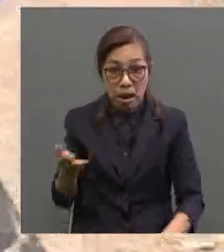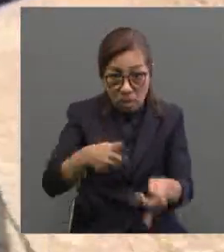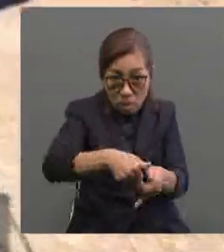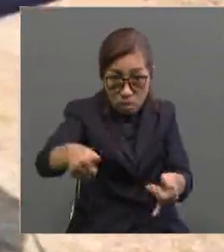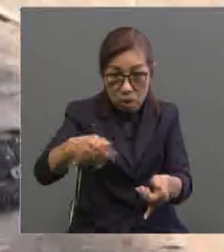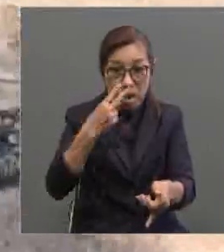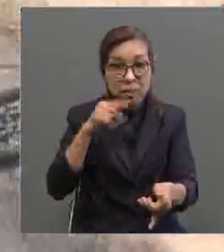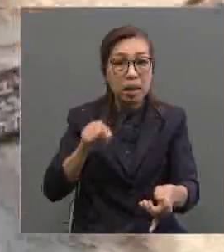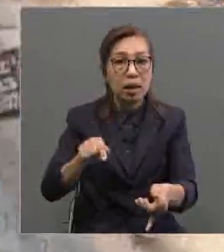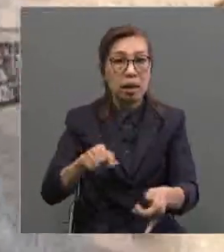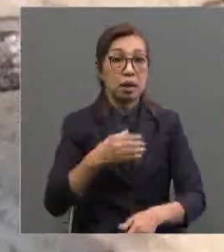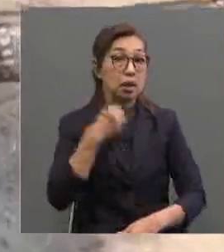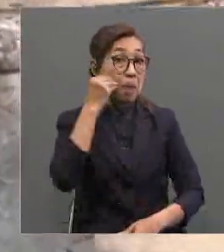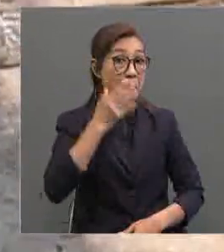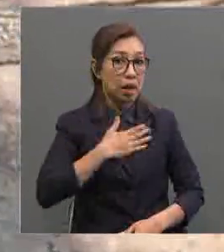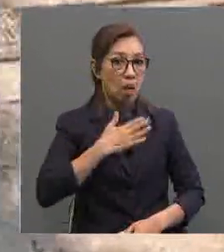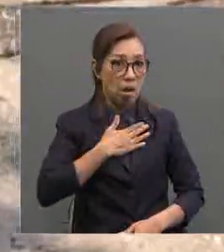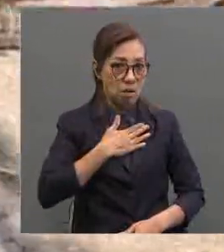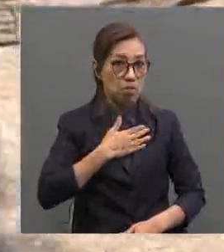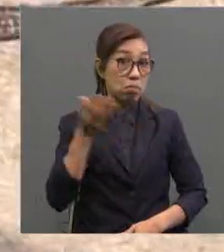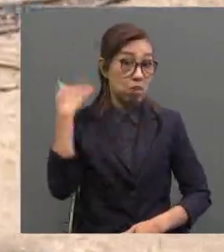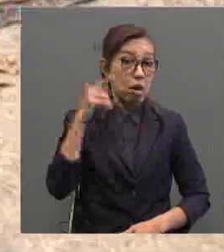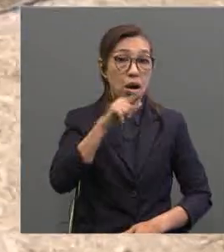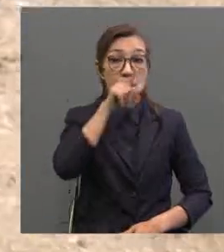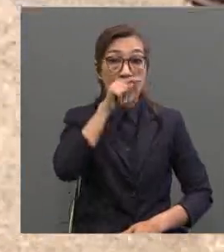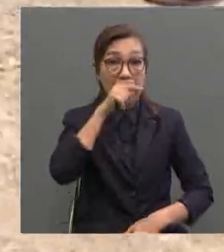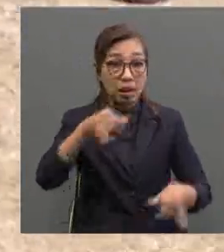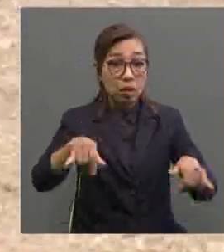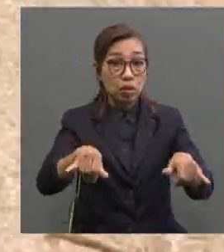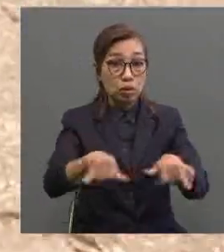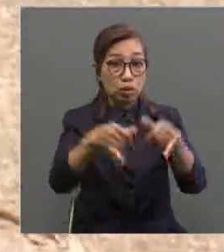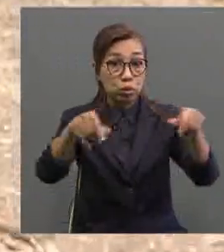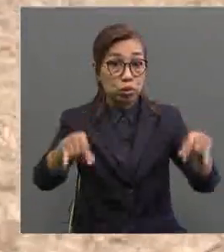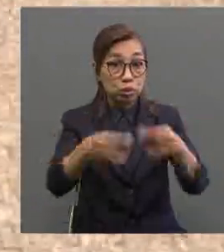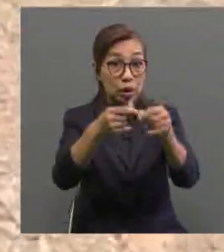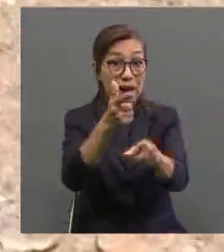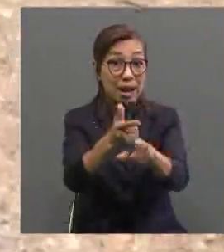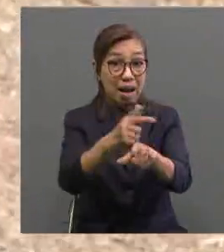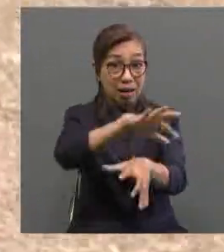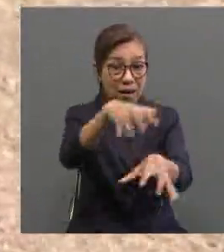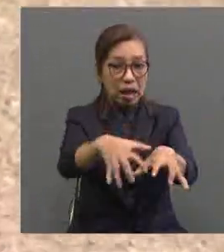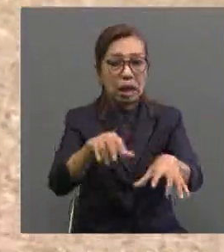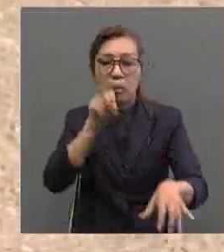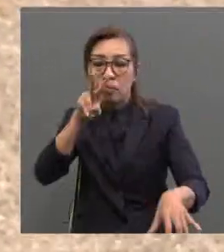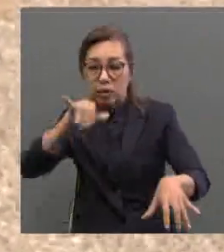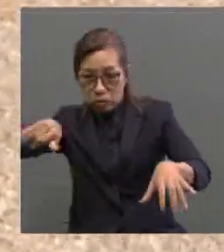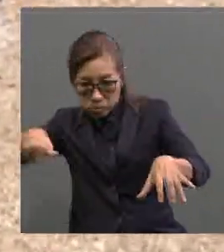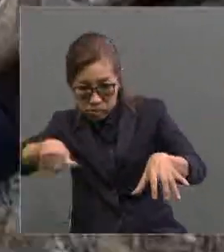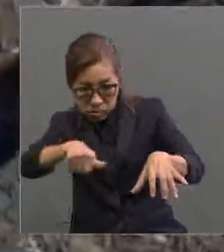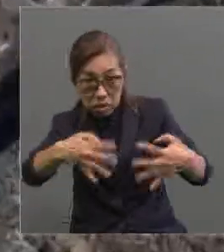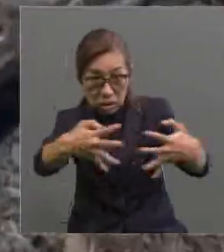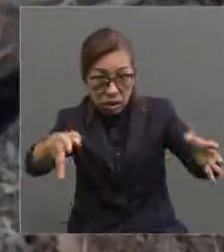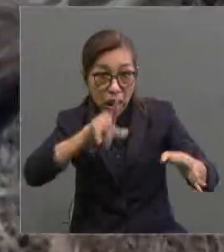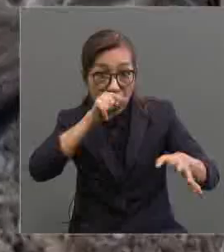ที่บ้านดิฉันน่ะเลี้ยงไก่ไก่ชนและทีนี้ค่ะเข้าไปในเล้าไก่